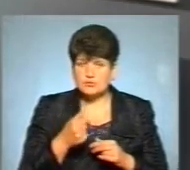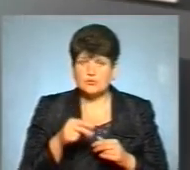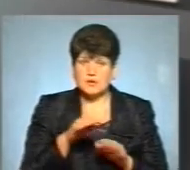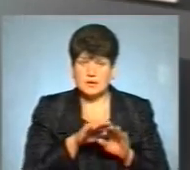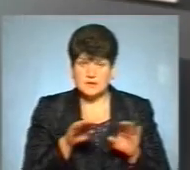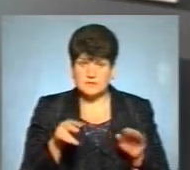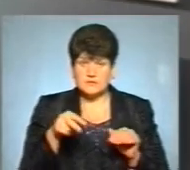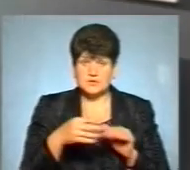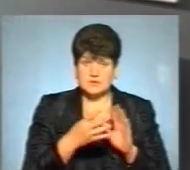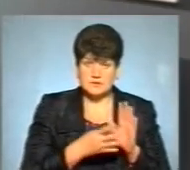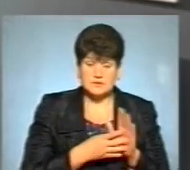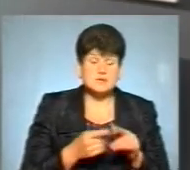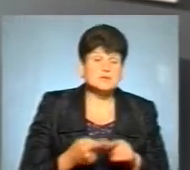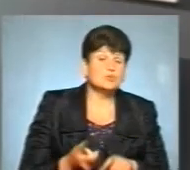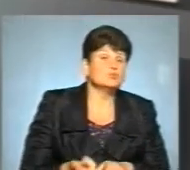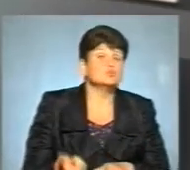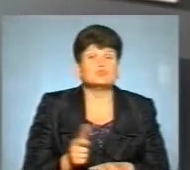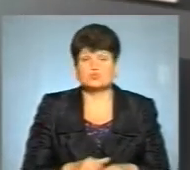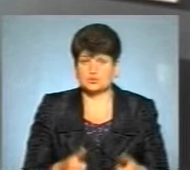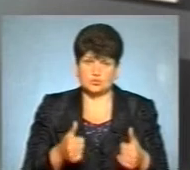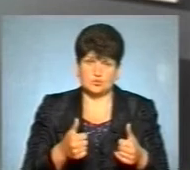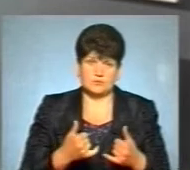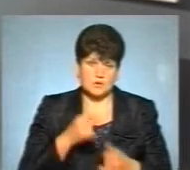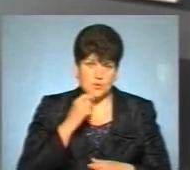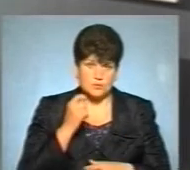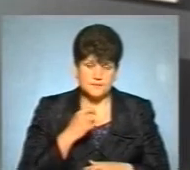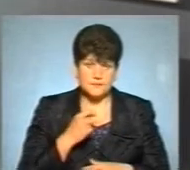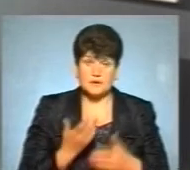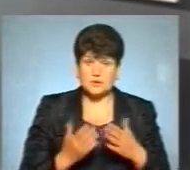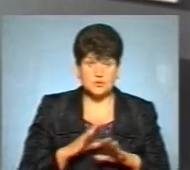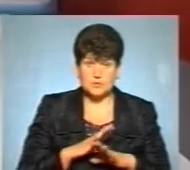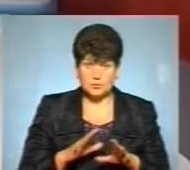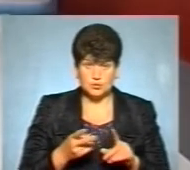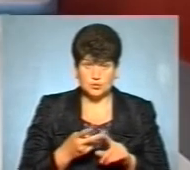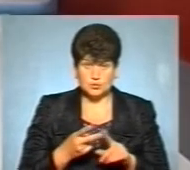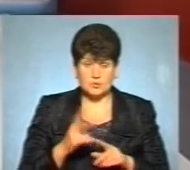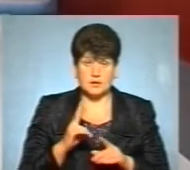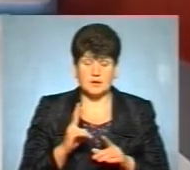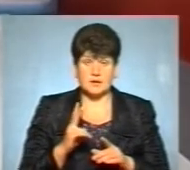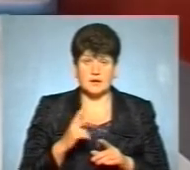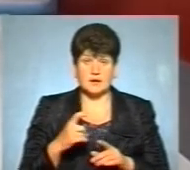2019-го в економіці, це було б дуже добре для України. Це за умови, якщо не буде другої хвилі, яка буде.